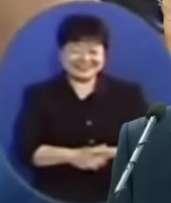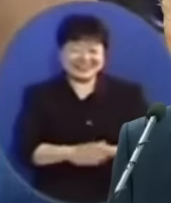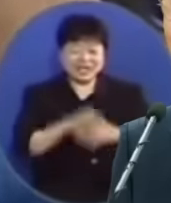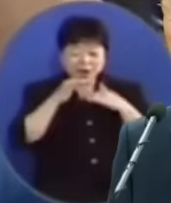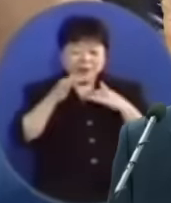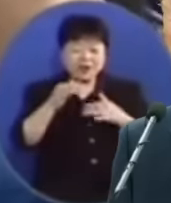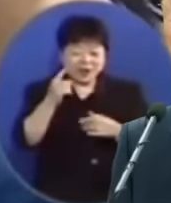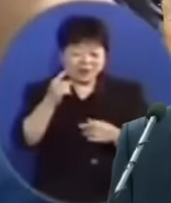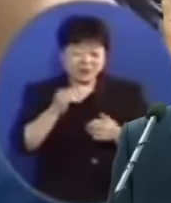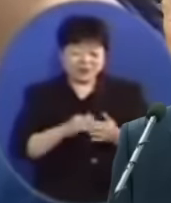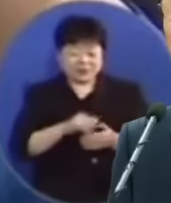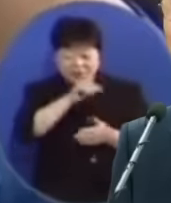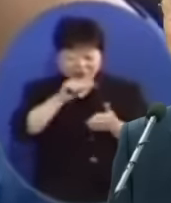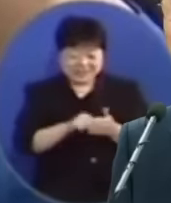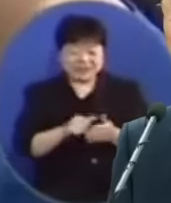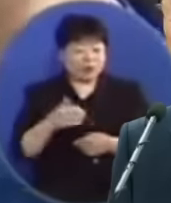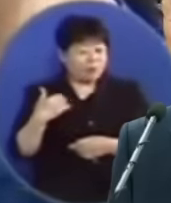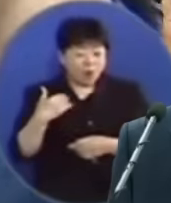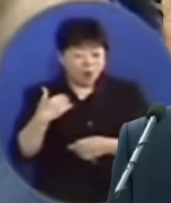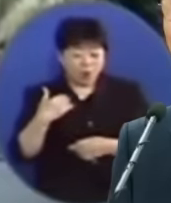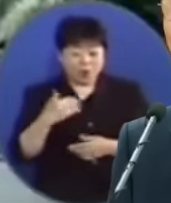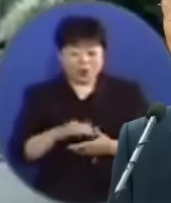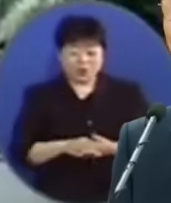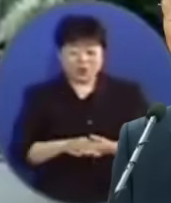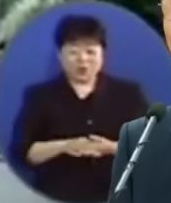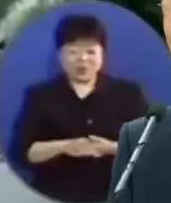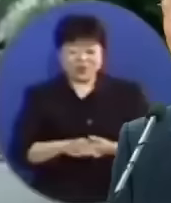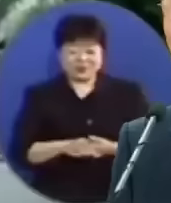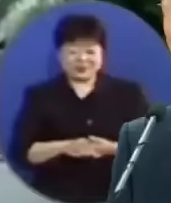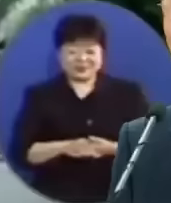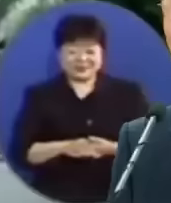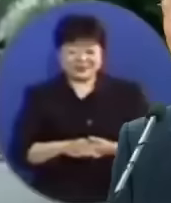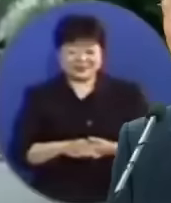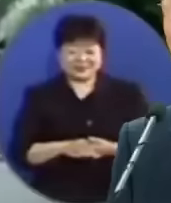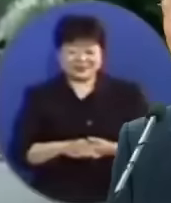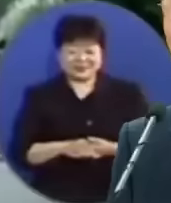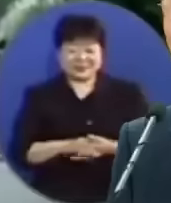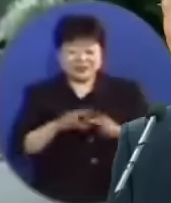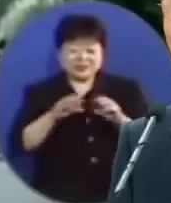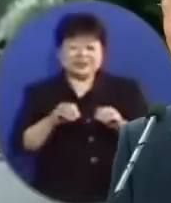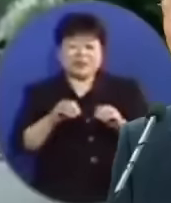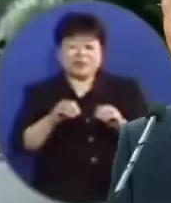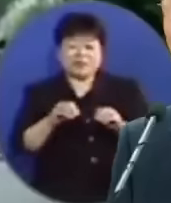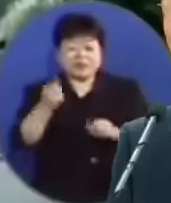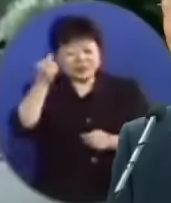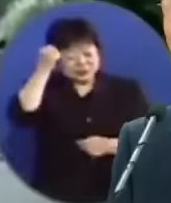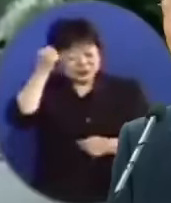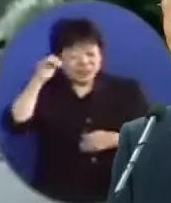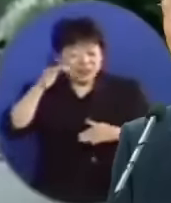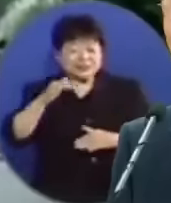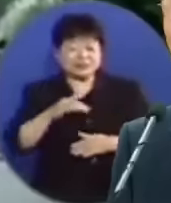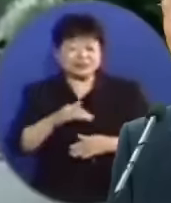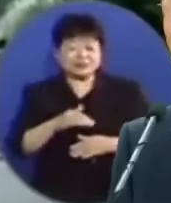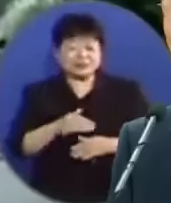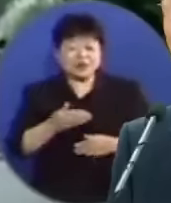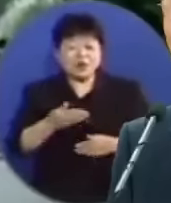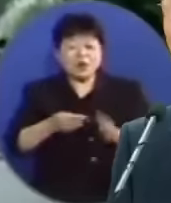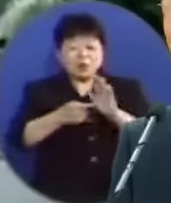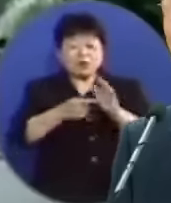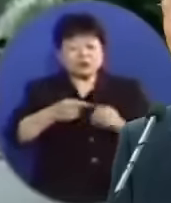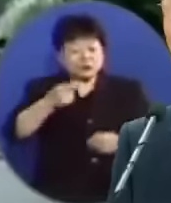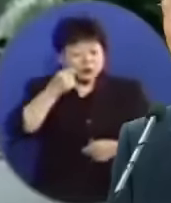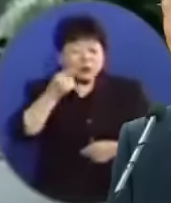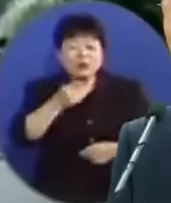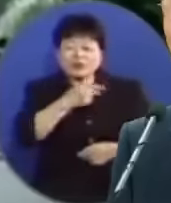방언을 한번 하면 평생을 하는 줄 내가 몰랐어요. 누가 안 가르쳐주니까. 만일 끝쳐서 기숙사에 가서 또 냉랭하고 영어로